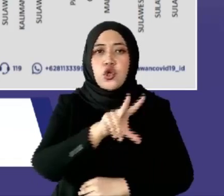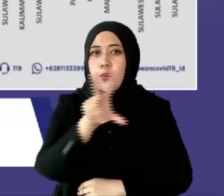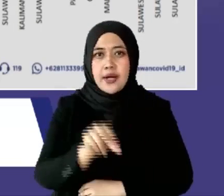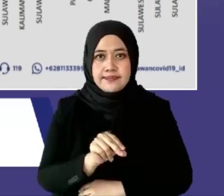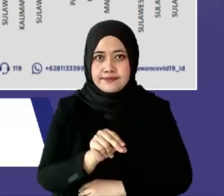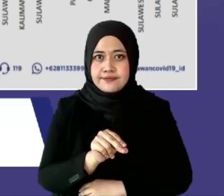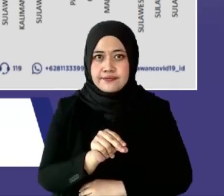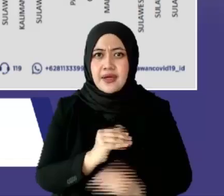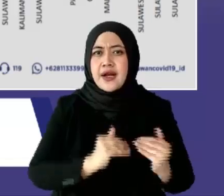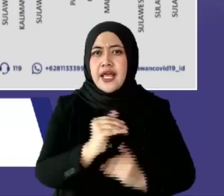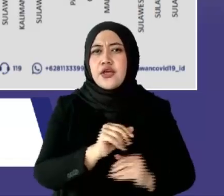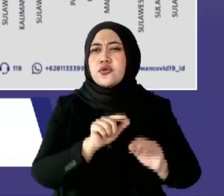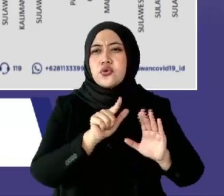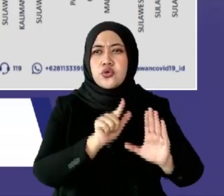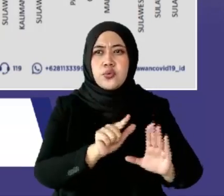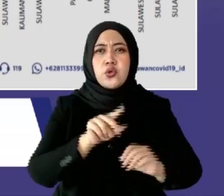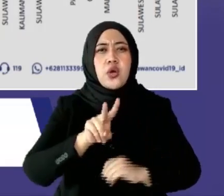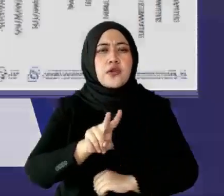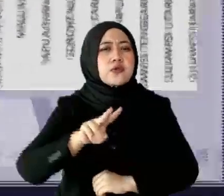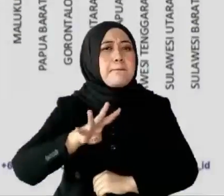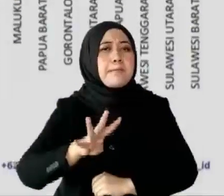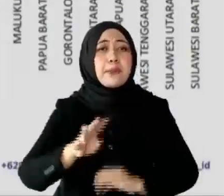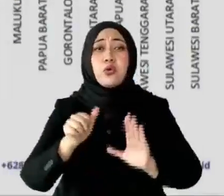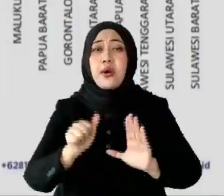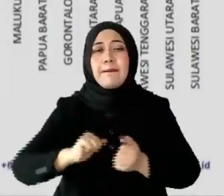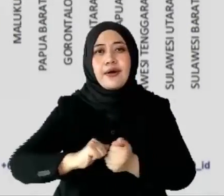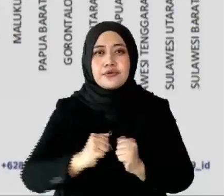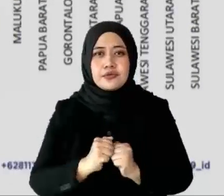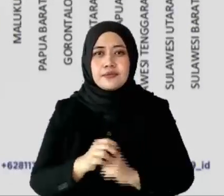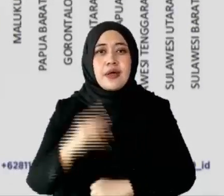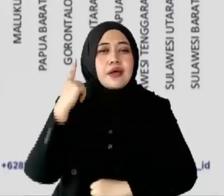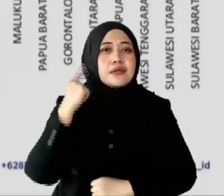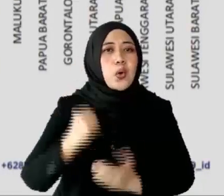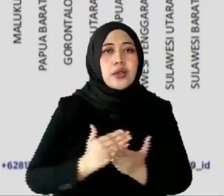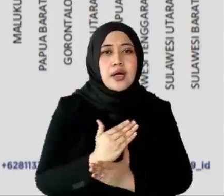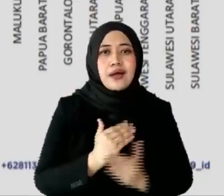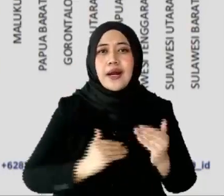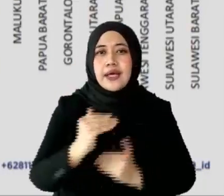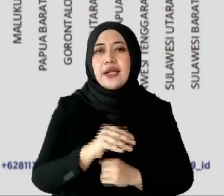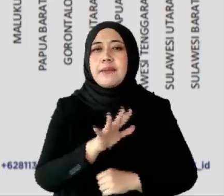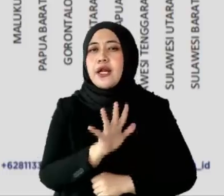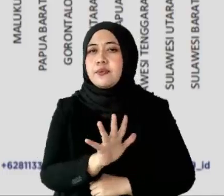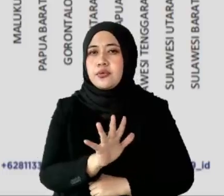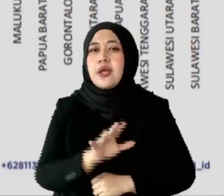Barat, naik 7.246 kasus, Jawa Tengah naik